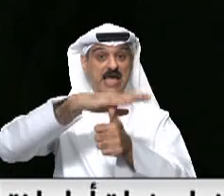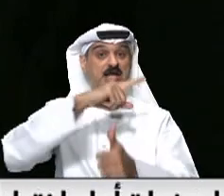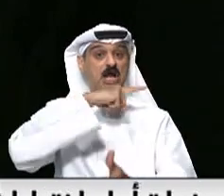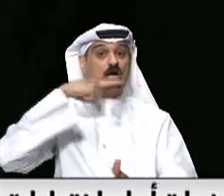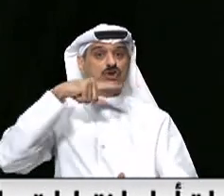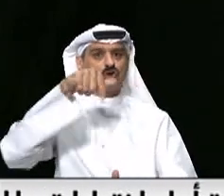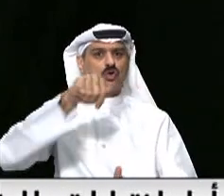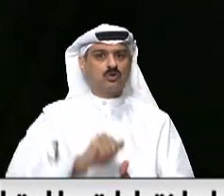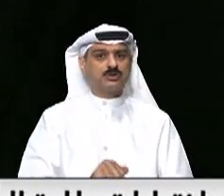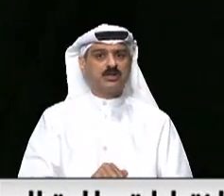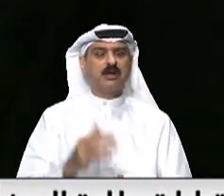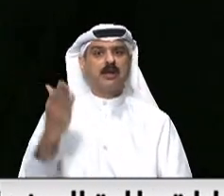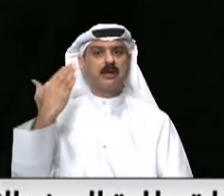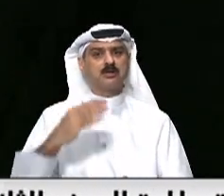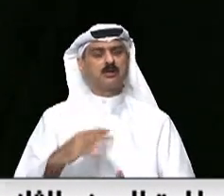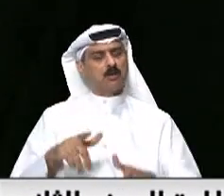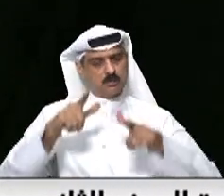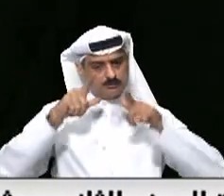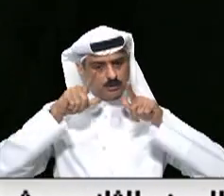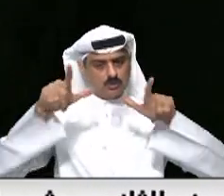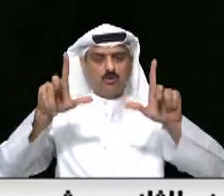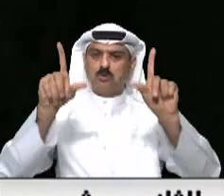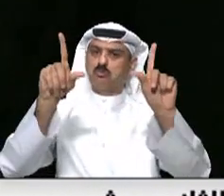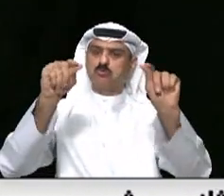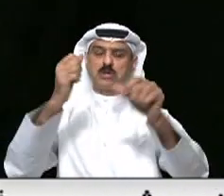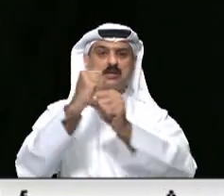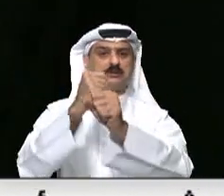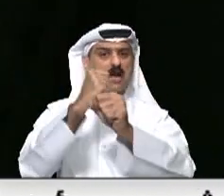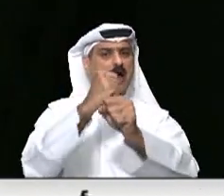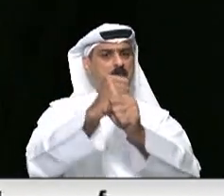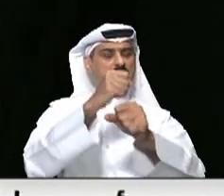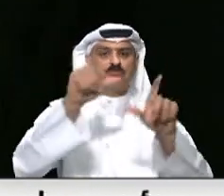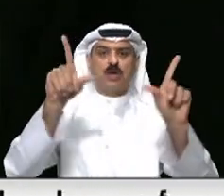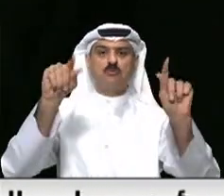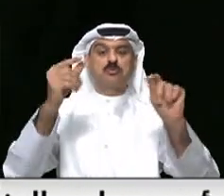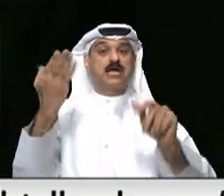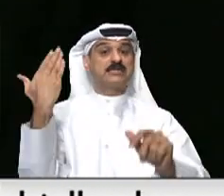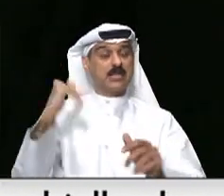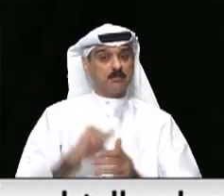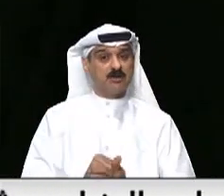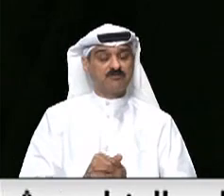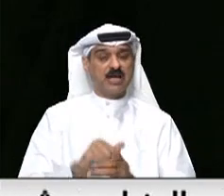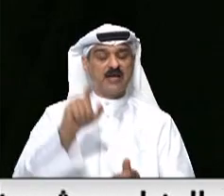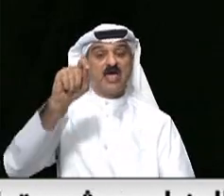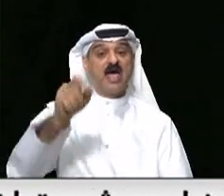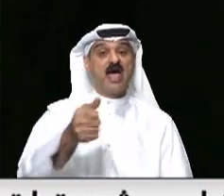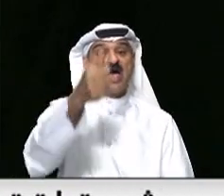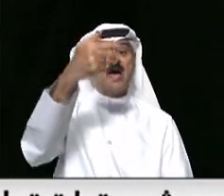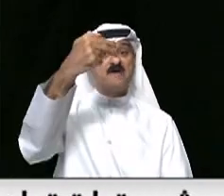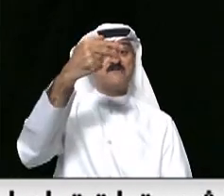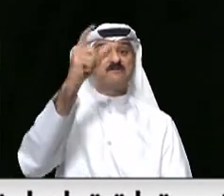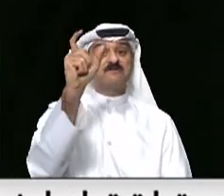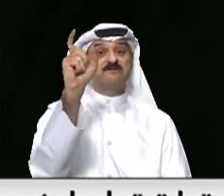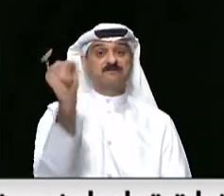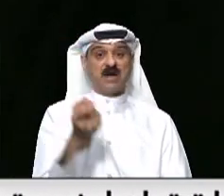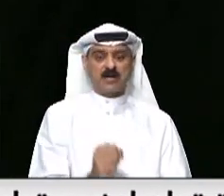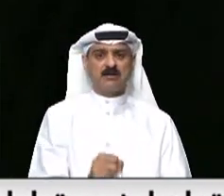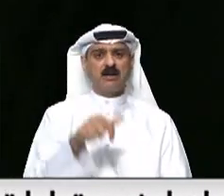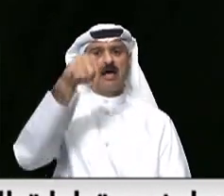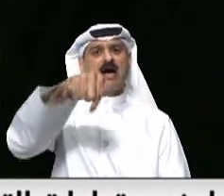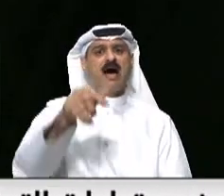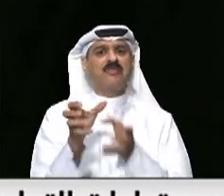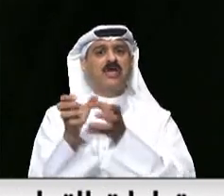جزء من فاغنر قد يكون إنقاذ ما يمكن إنقاذه، لكن نحن كلنا نعلم أن فاغنر هي مجموعة تجارية،